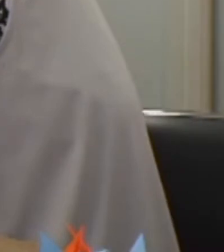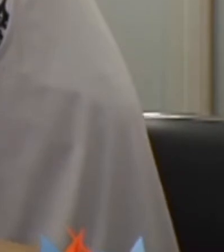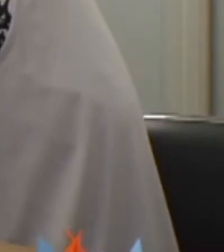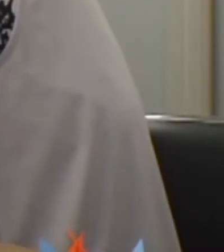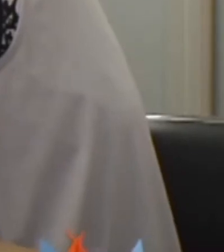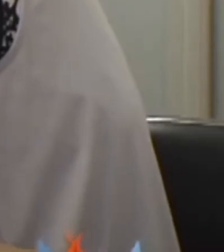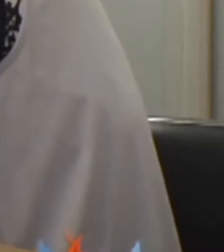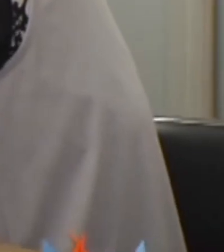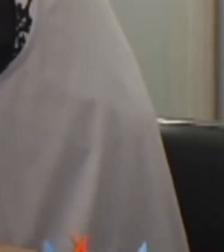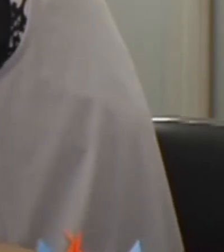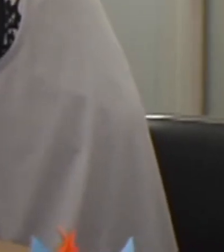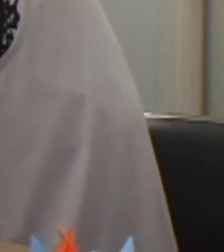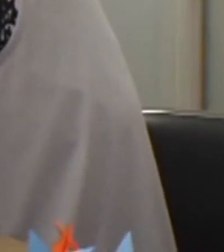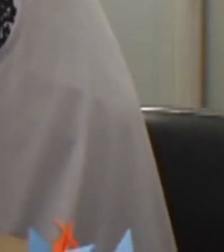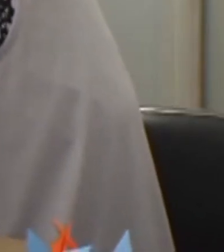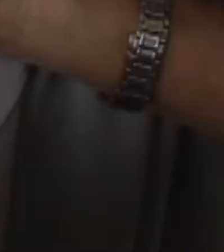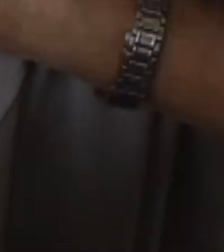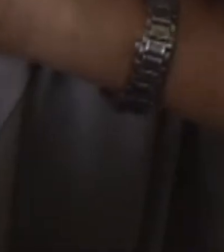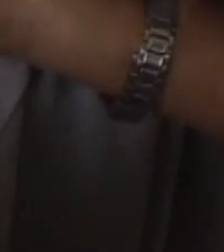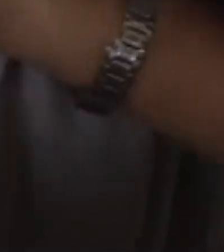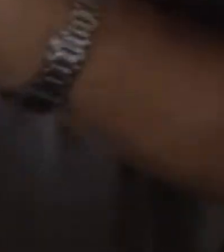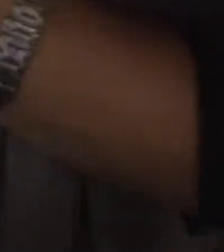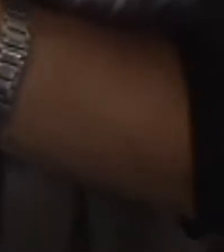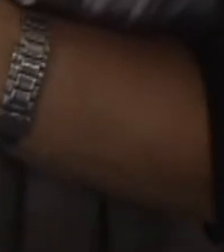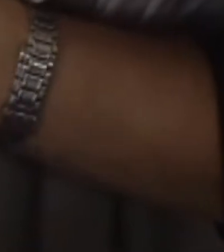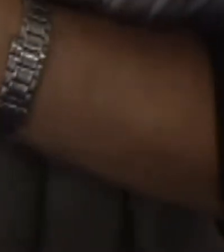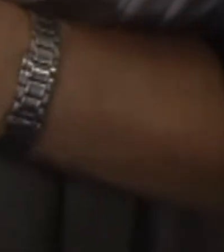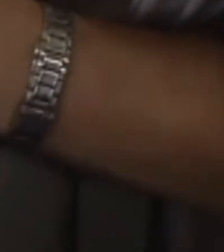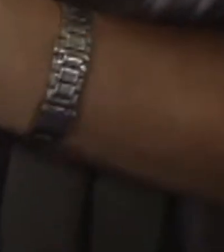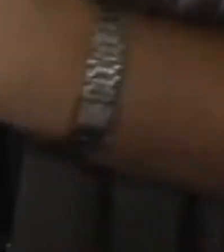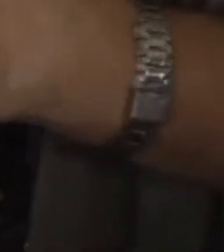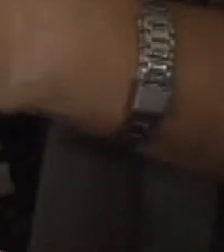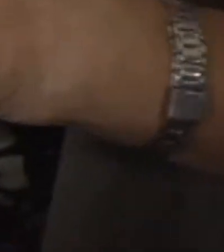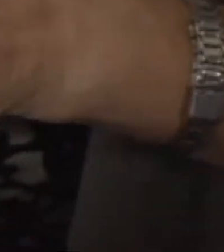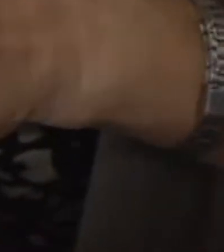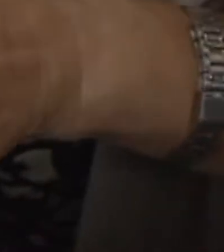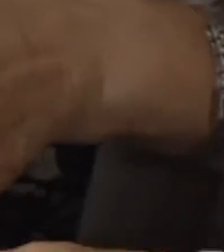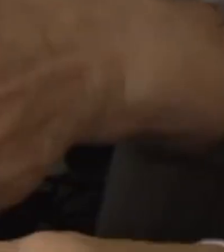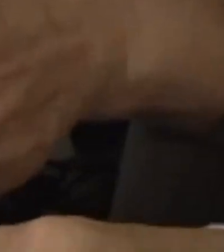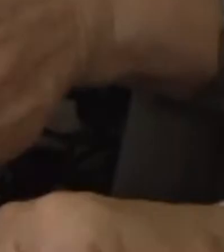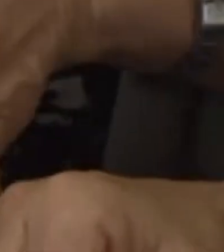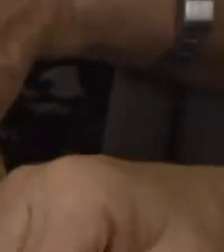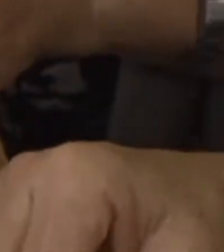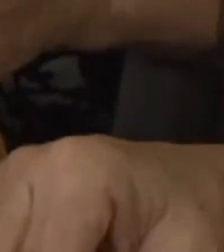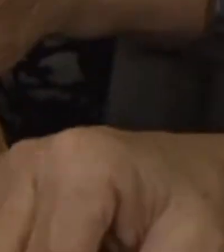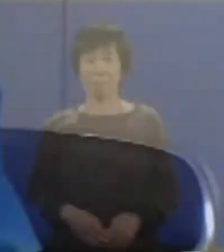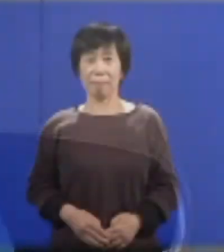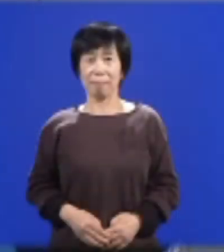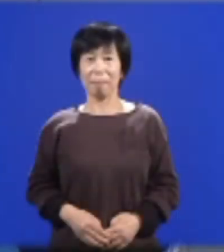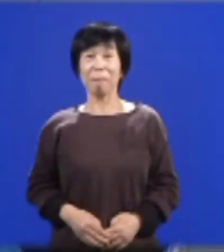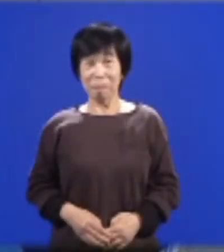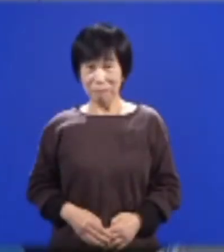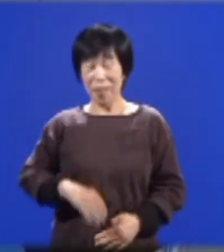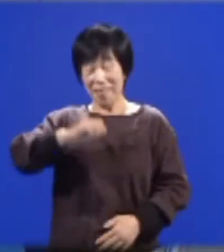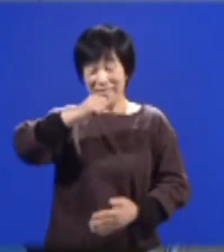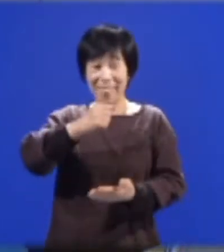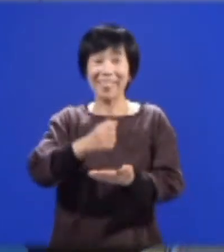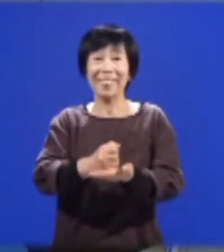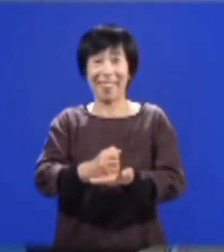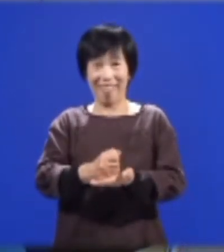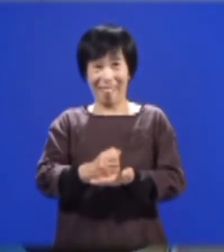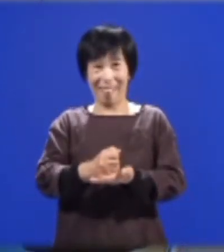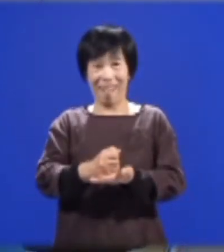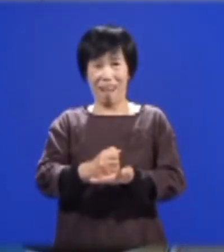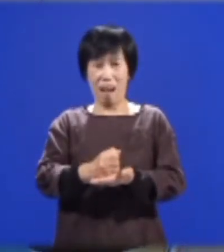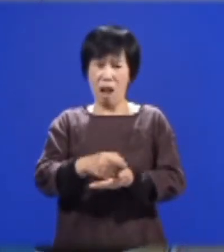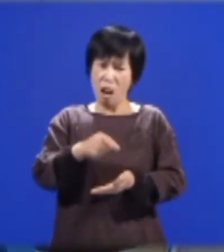で、ここやね、 これですね、 そうそうそう、 ほんで、こうやってこれを、 できた